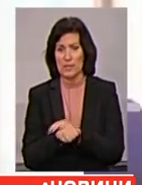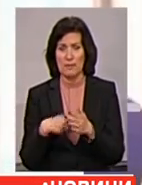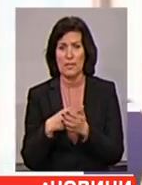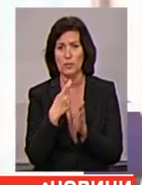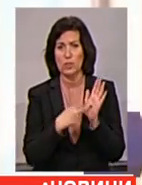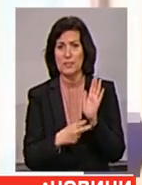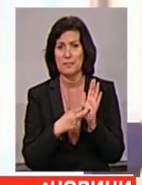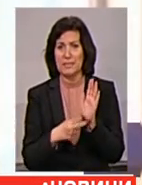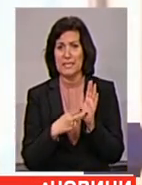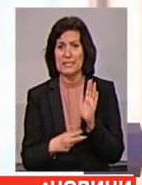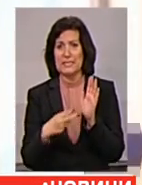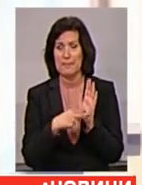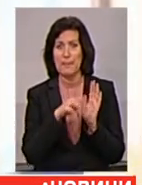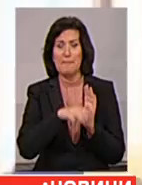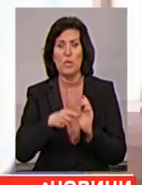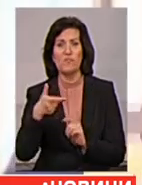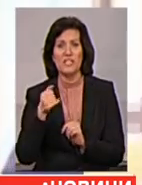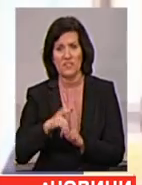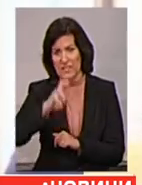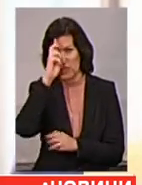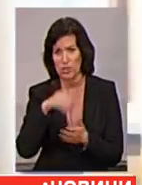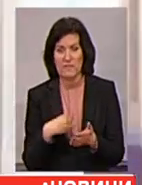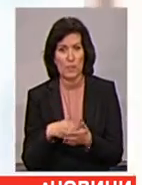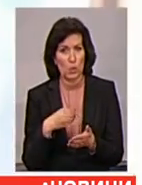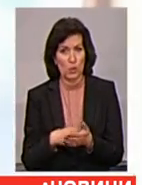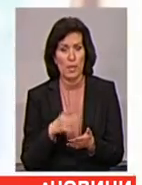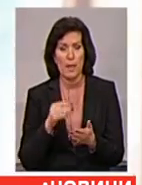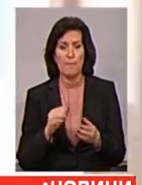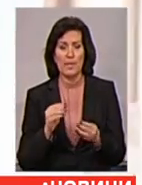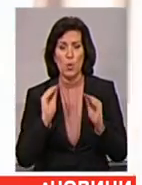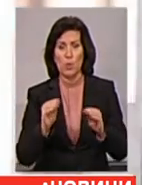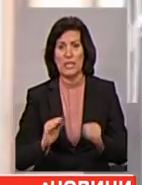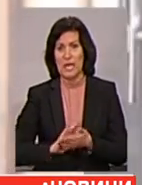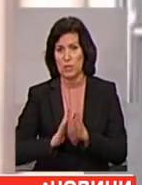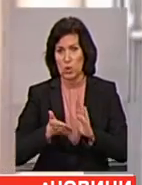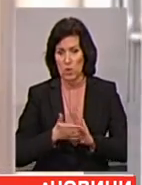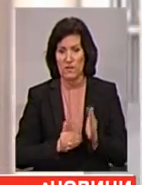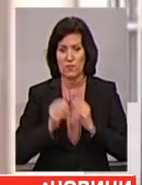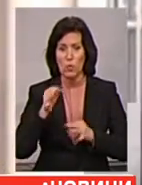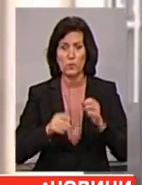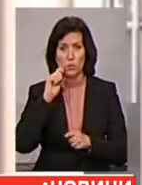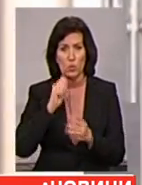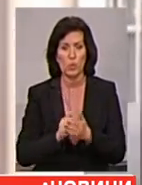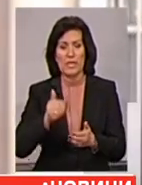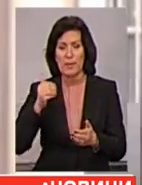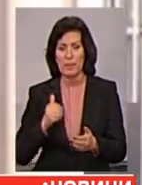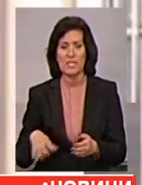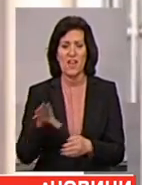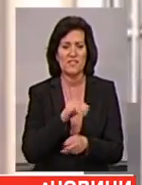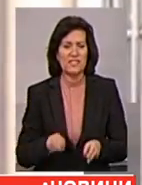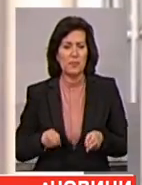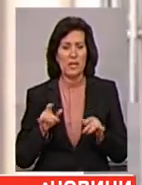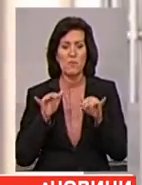близько 177 мільйонів гривень державних грошей. При укладанні договорів Верховний суд України напередодні